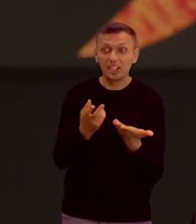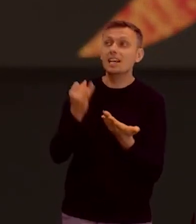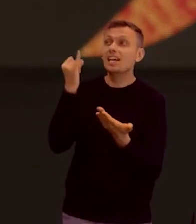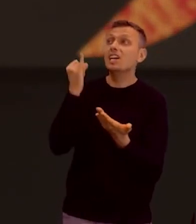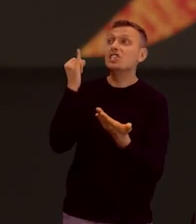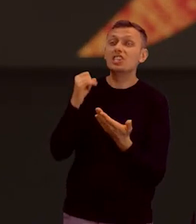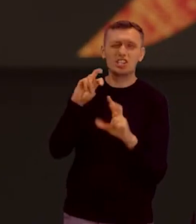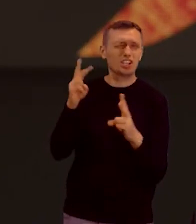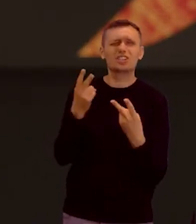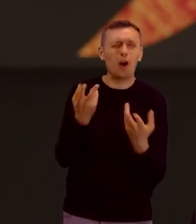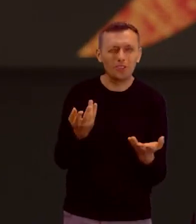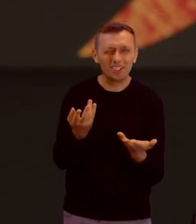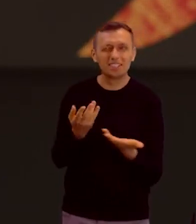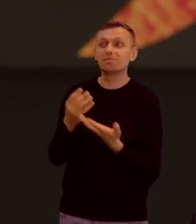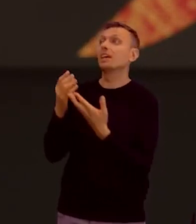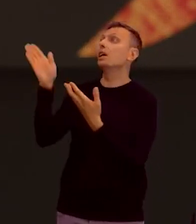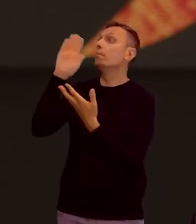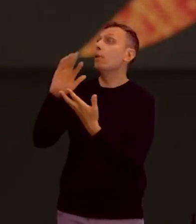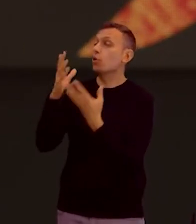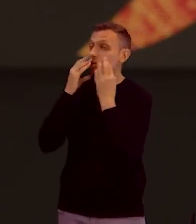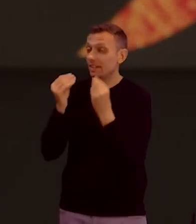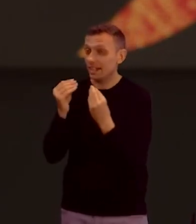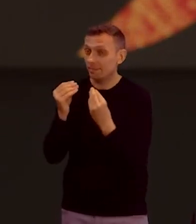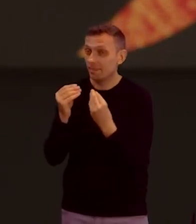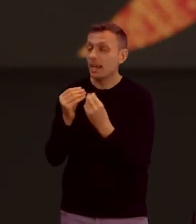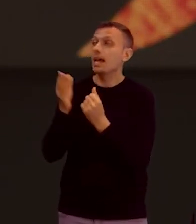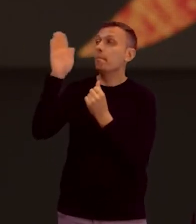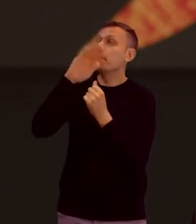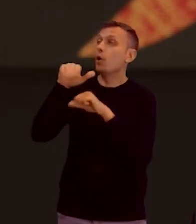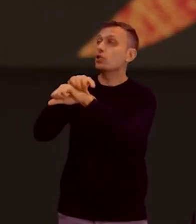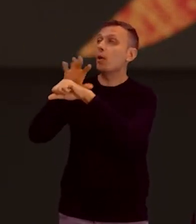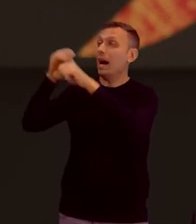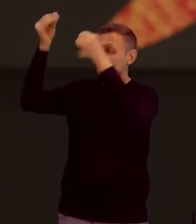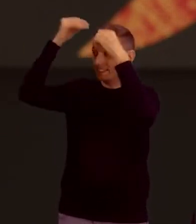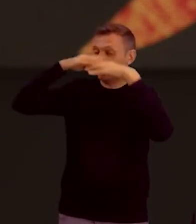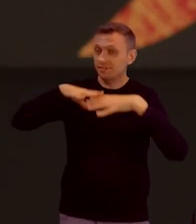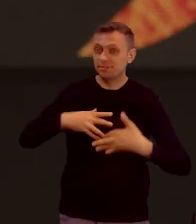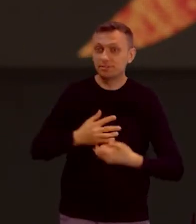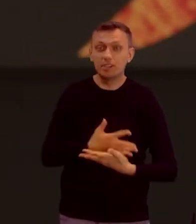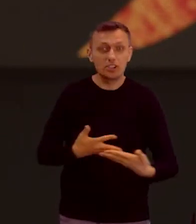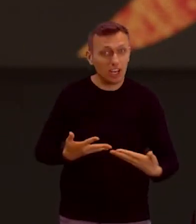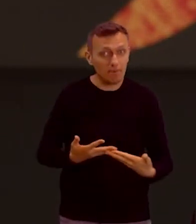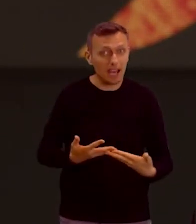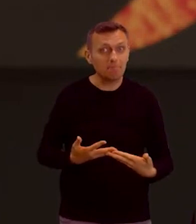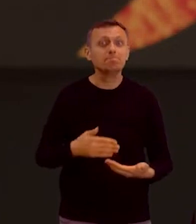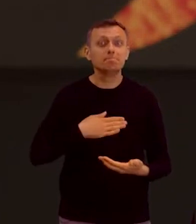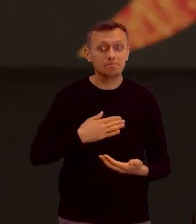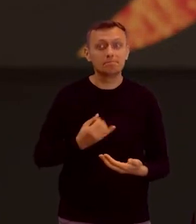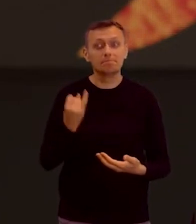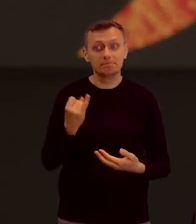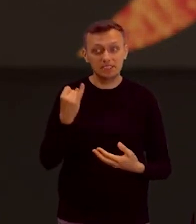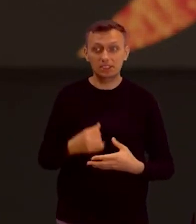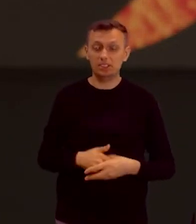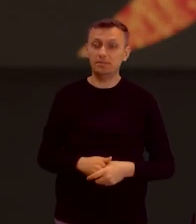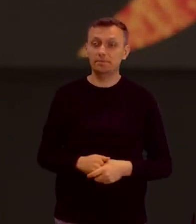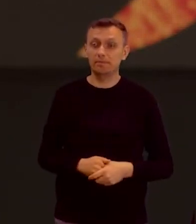nieba zesłanym na ziemię. A ja myślę sobie, że świadomość tego, że